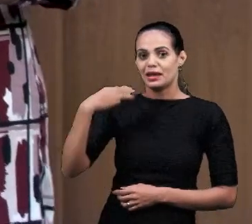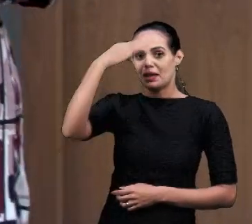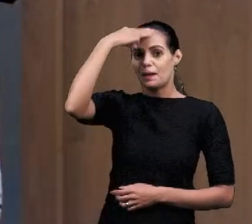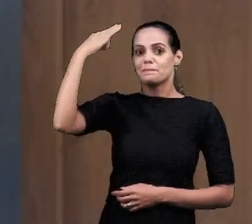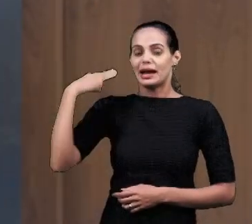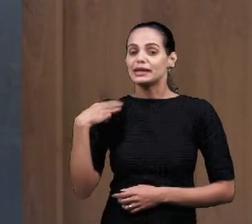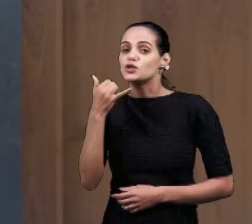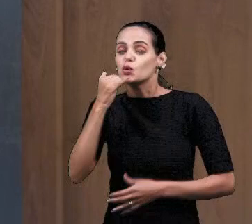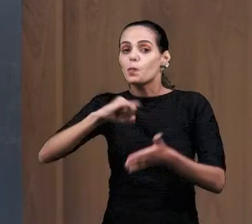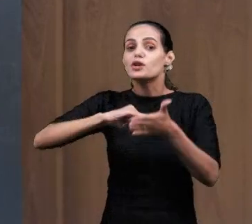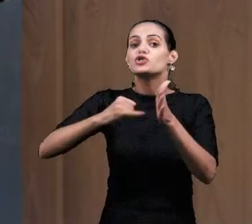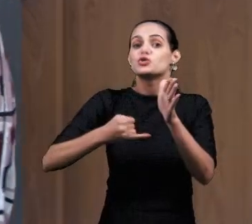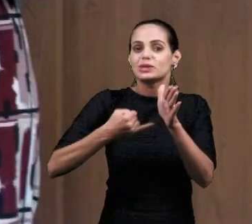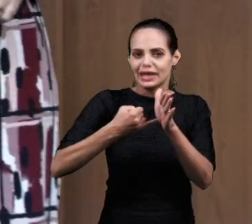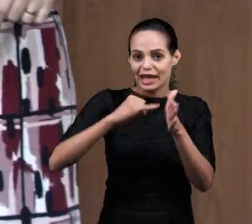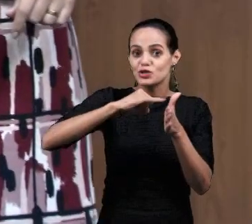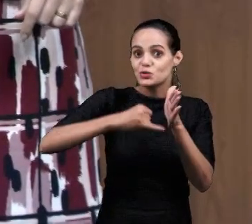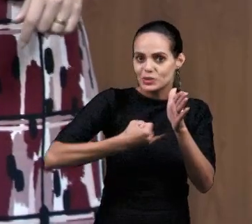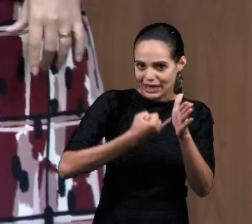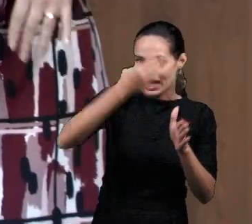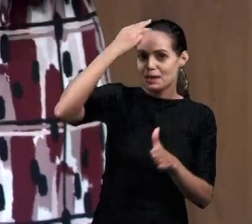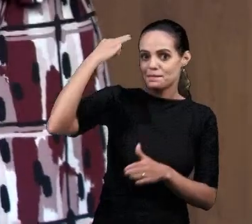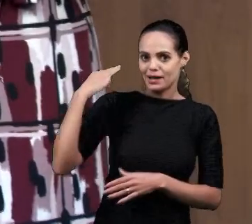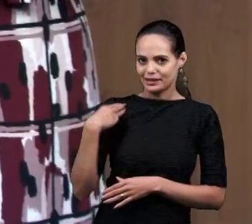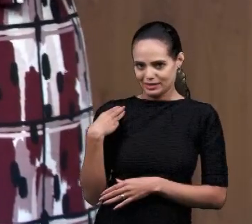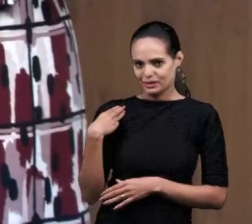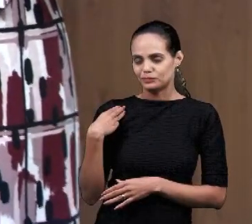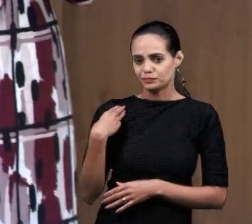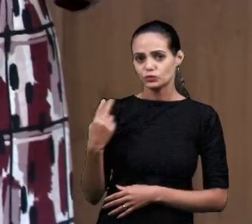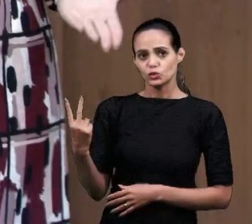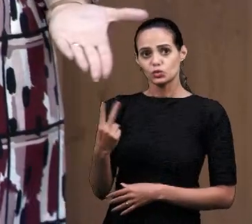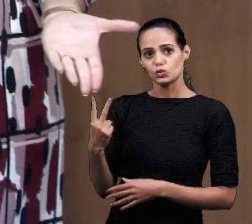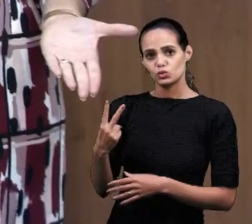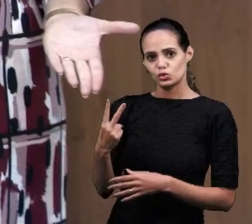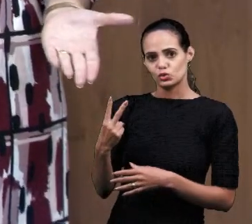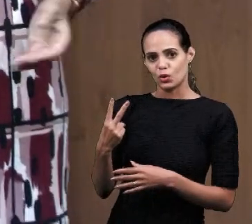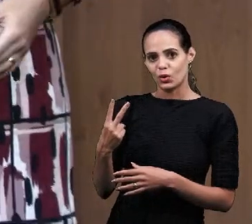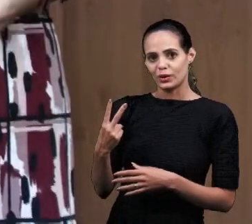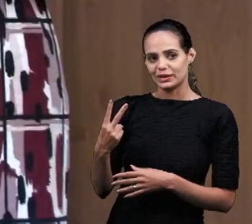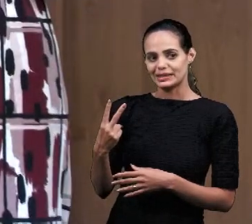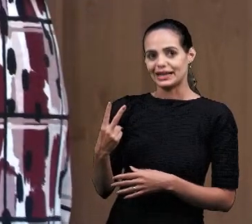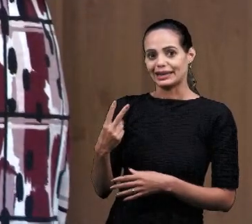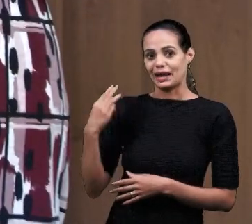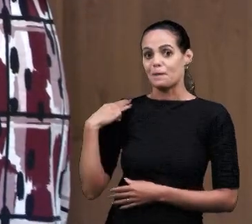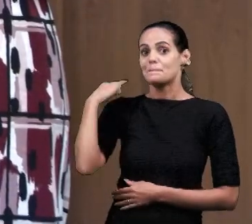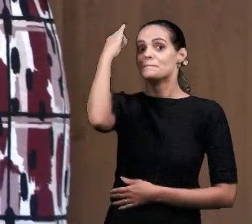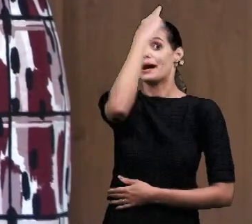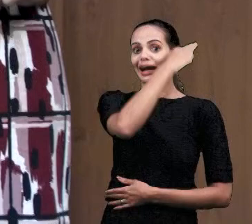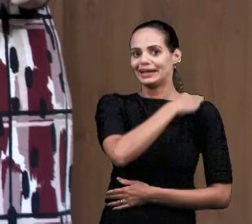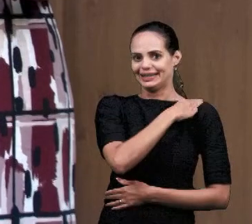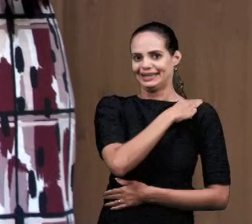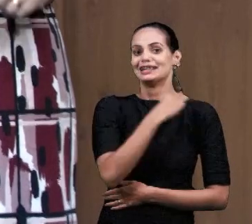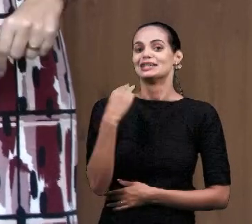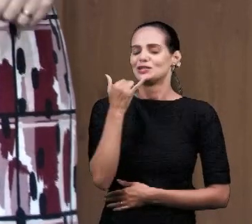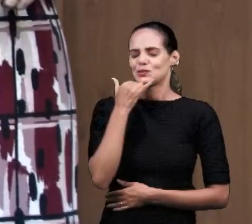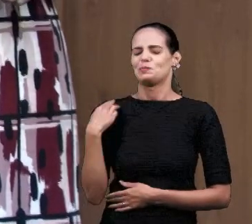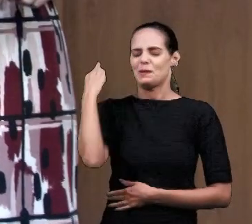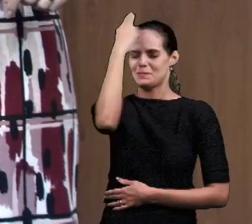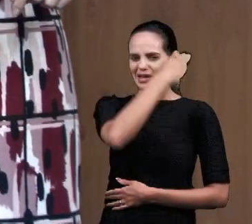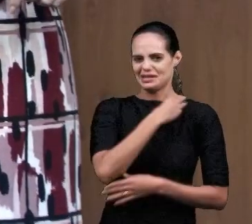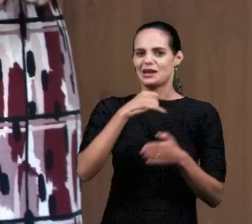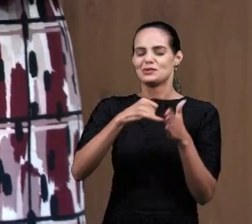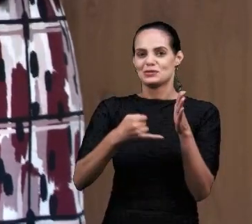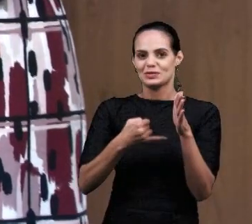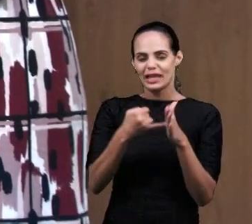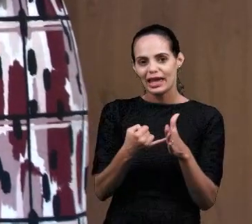ils sont là, José et Maria. Mais quand ils sont arrivés à Bethléem, la ville était pleine.